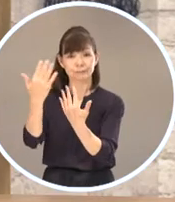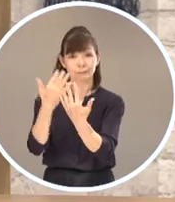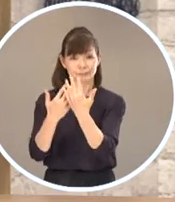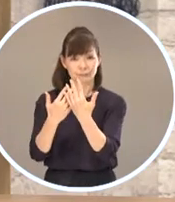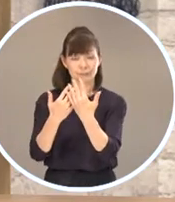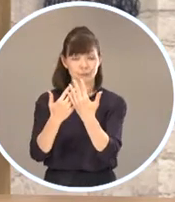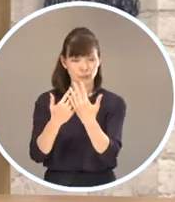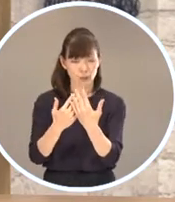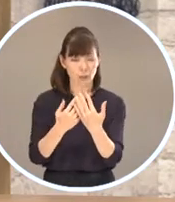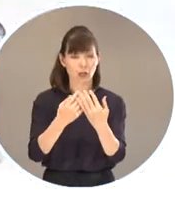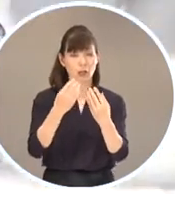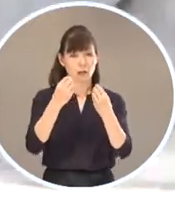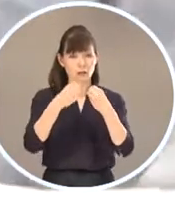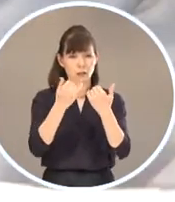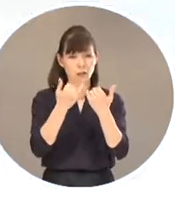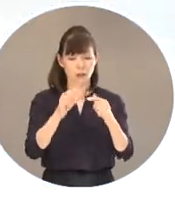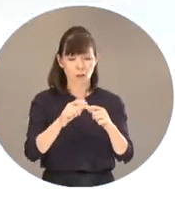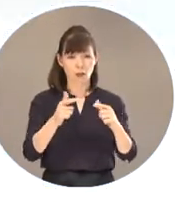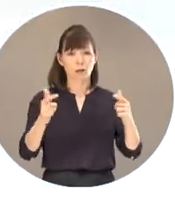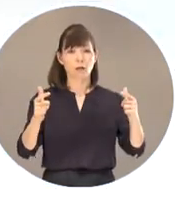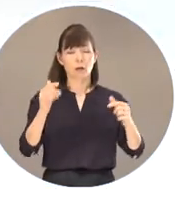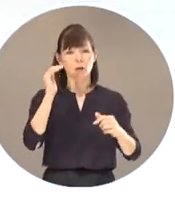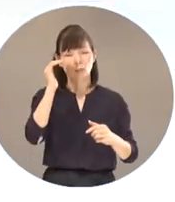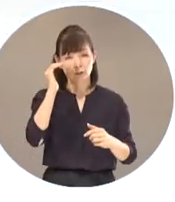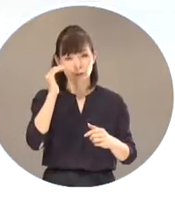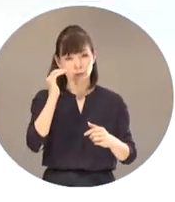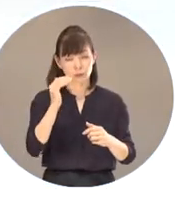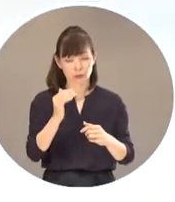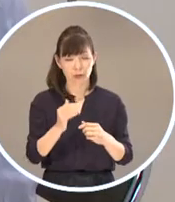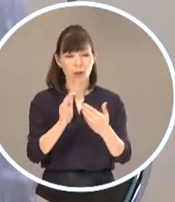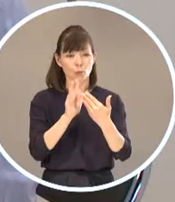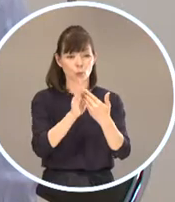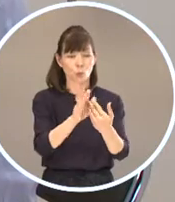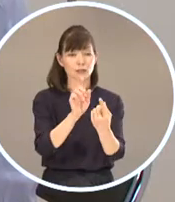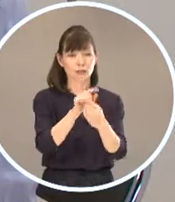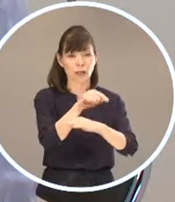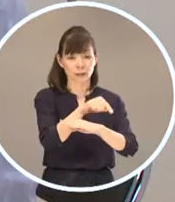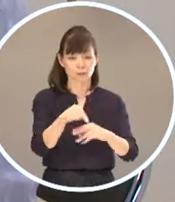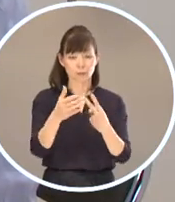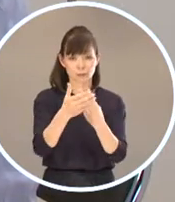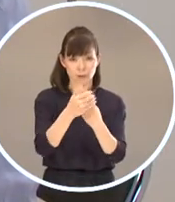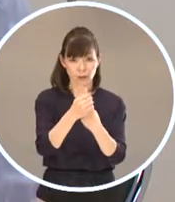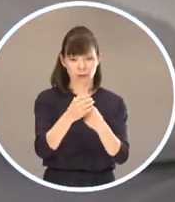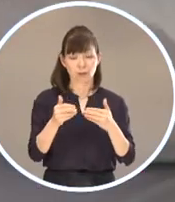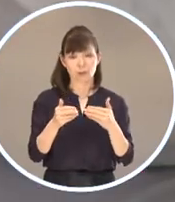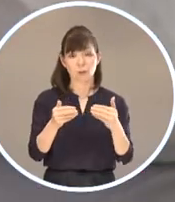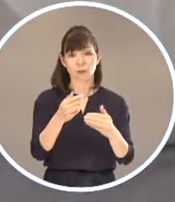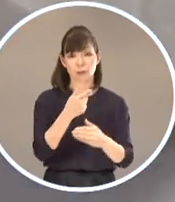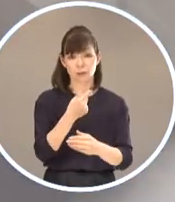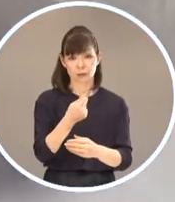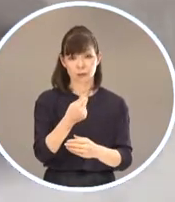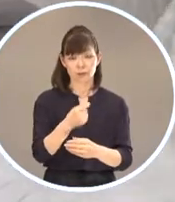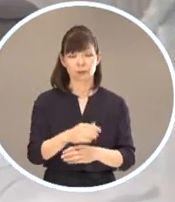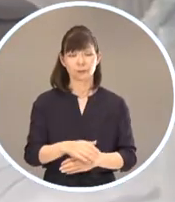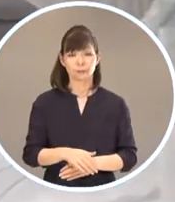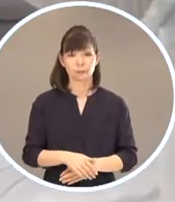これでやっぱり困りますので、感染防止対策とぜひセットでですね、進めていただきたいなというふうに思